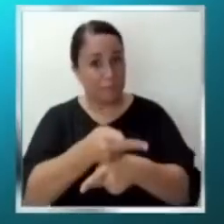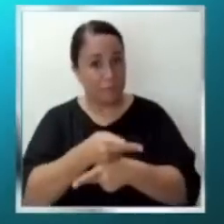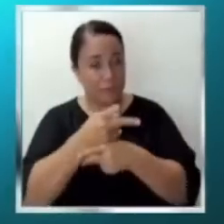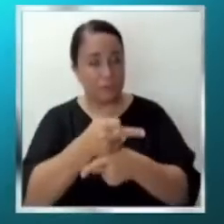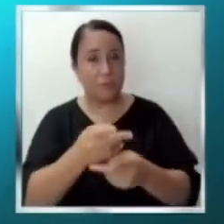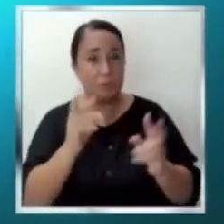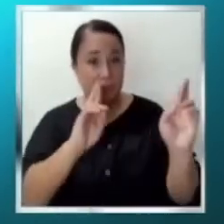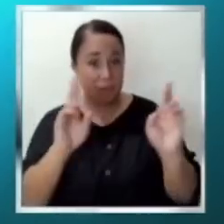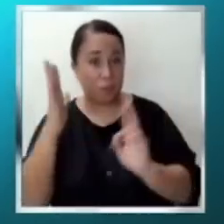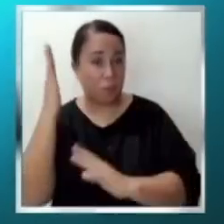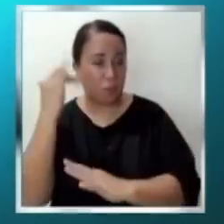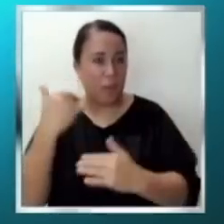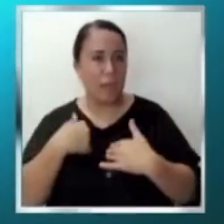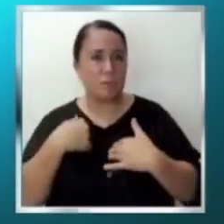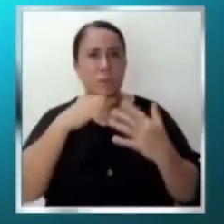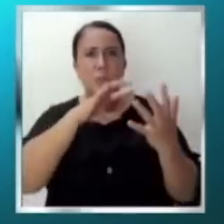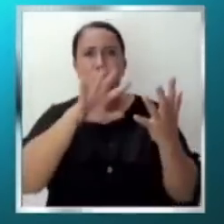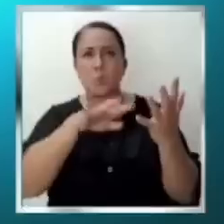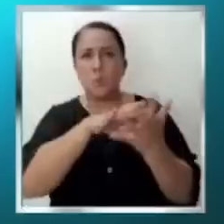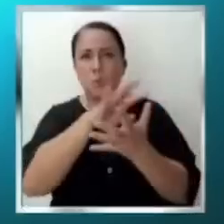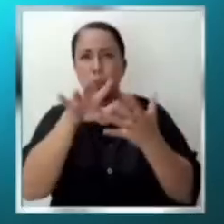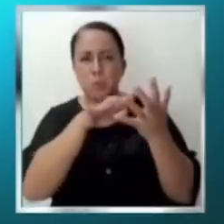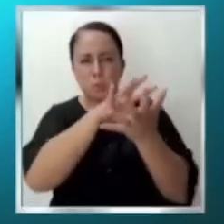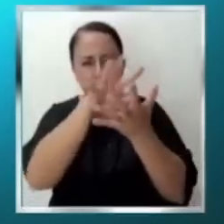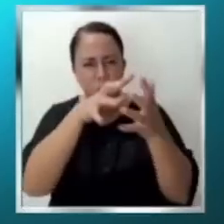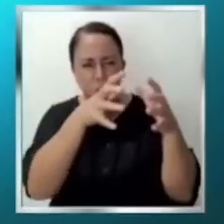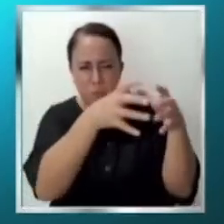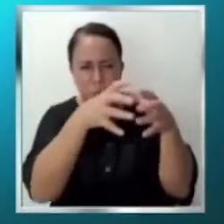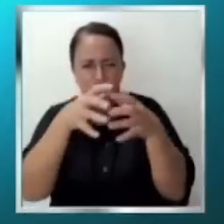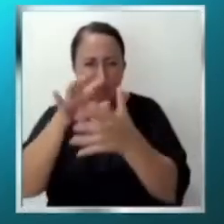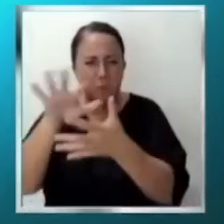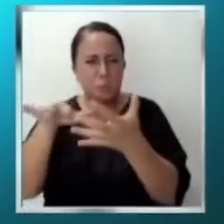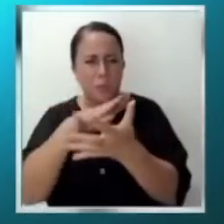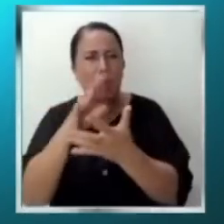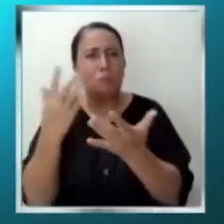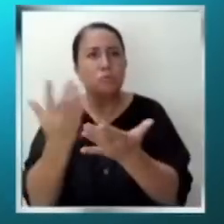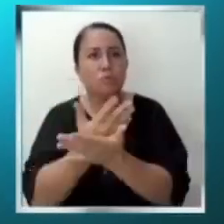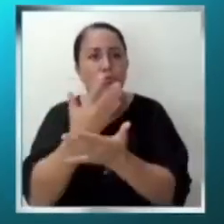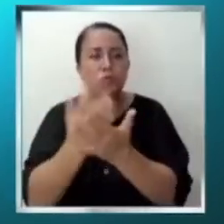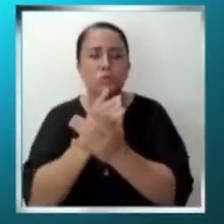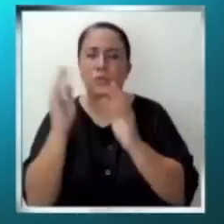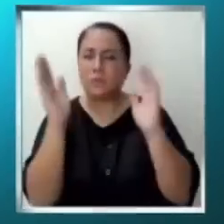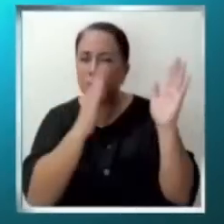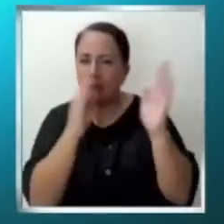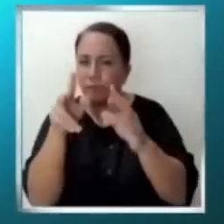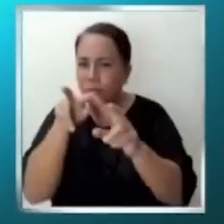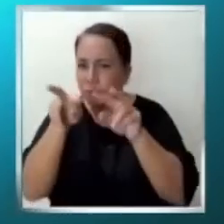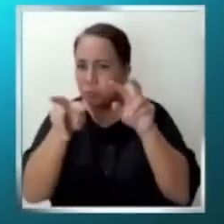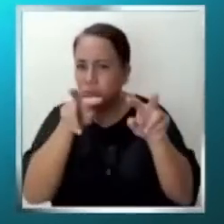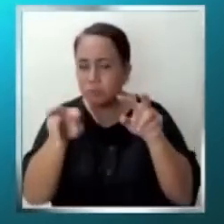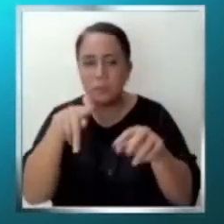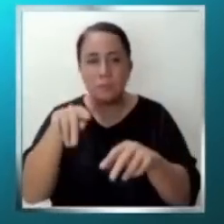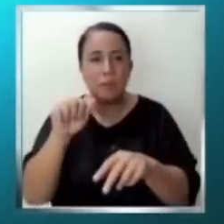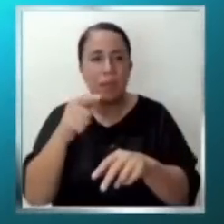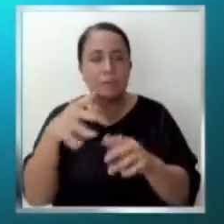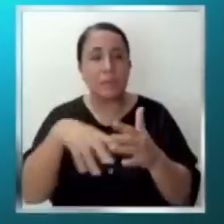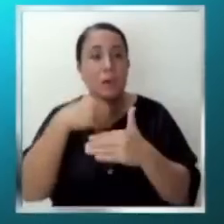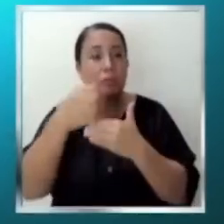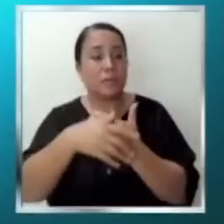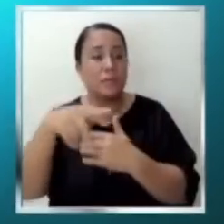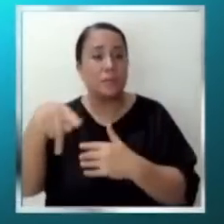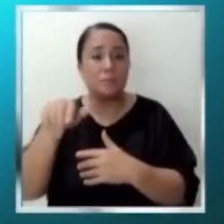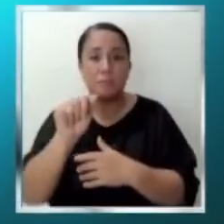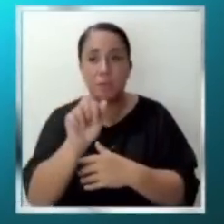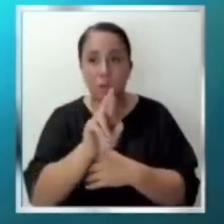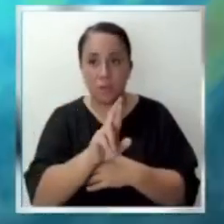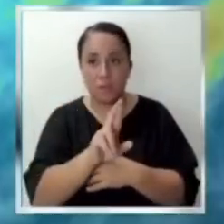sa cloud cluster o kumpul ng mga kaulapan, isang panibagong bagyo ang minomonitor ng PAGASA sa labas ng Philippine Area of